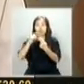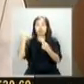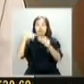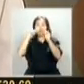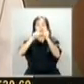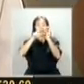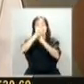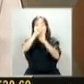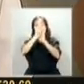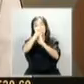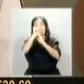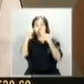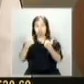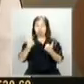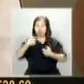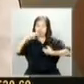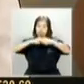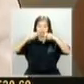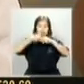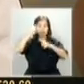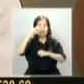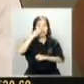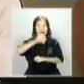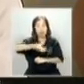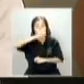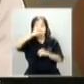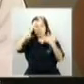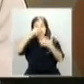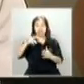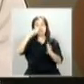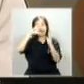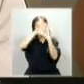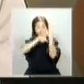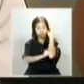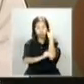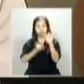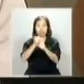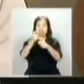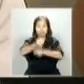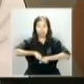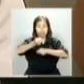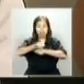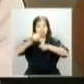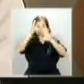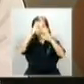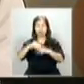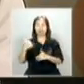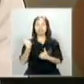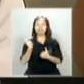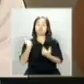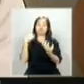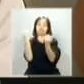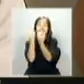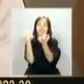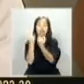ากนอกจากจะขาดแคลนน้ำดื่มน้ำใช้แล้วล่าสุดแม่น้ำวังที่แห้งขอดลงก็ส่งผลให้พืชผลที่